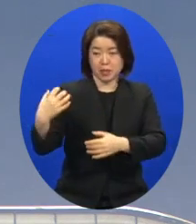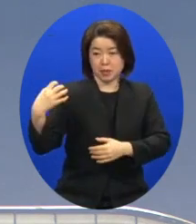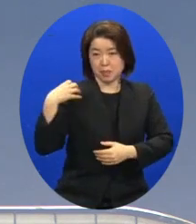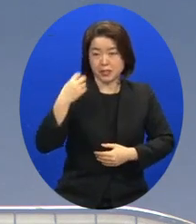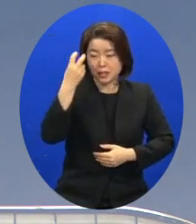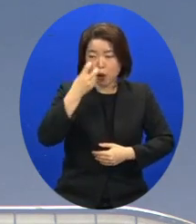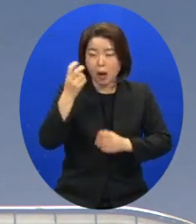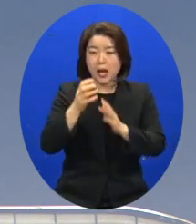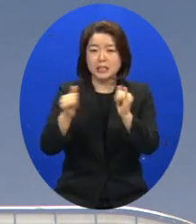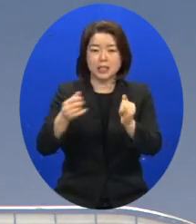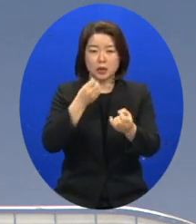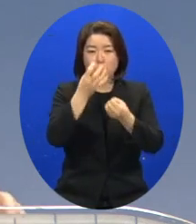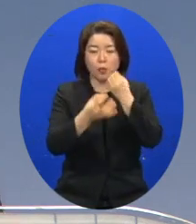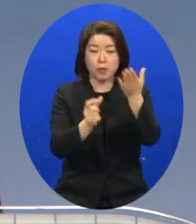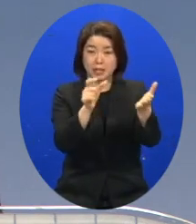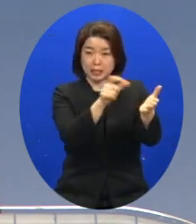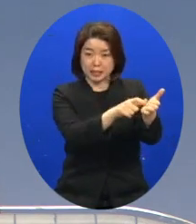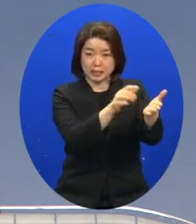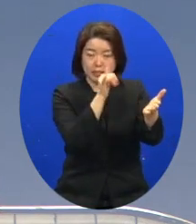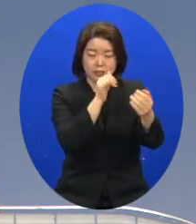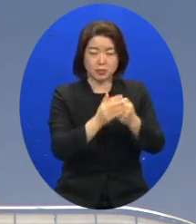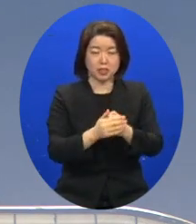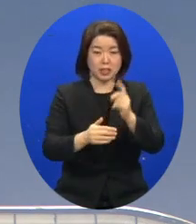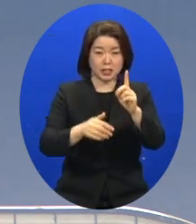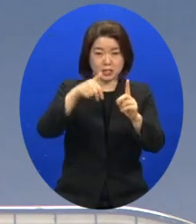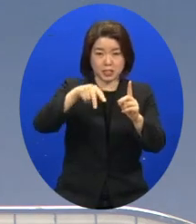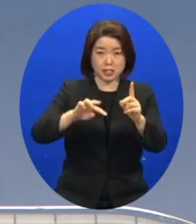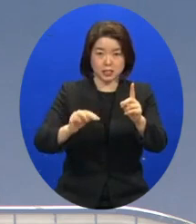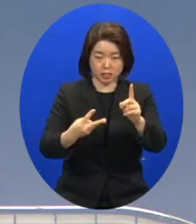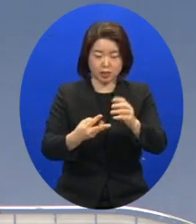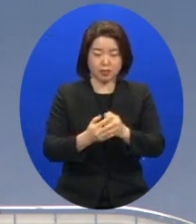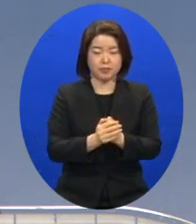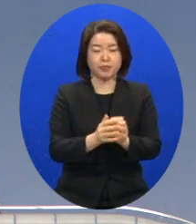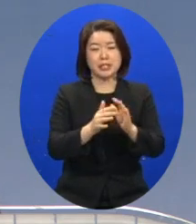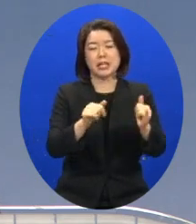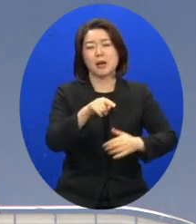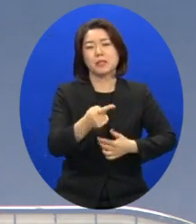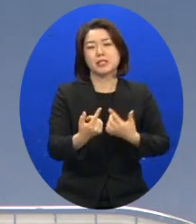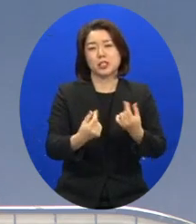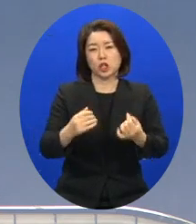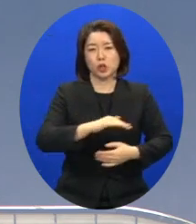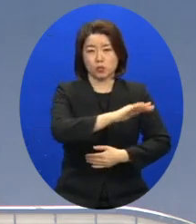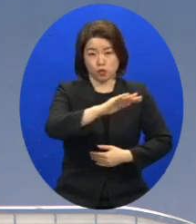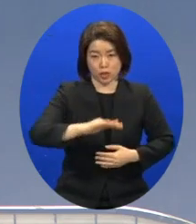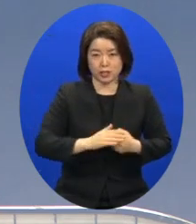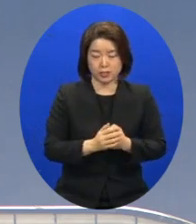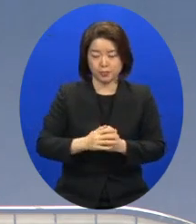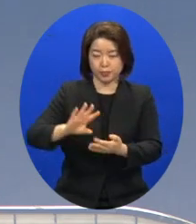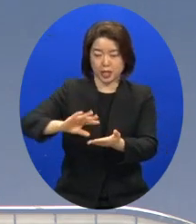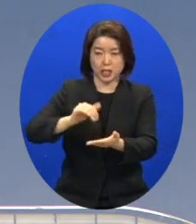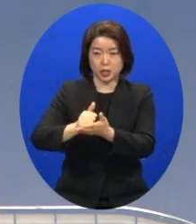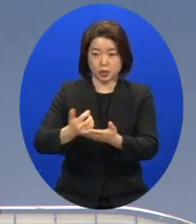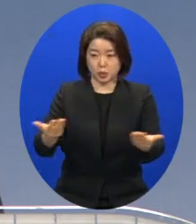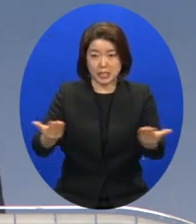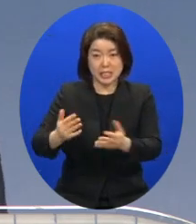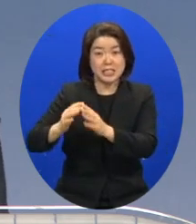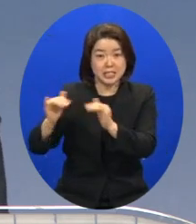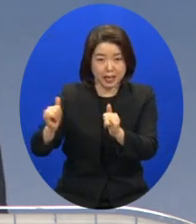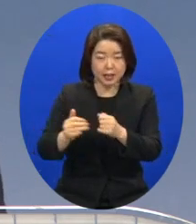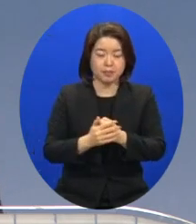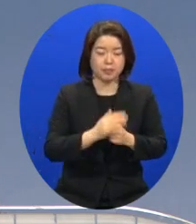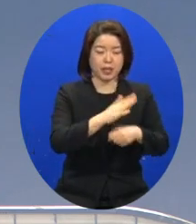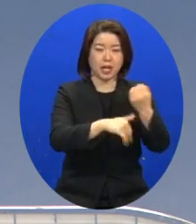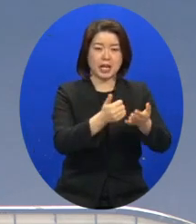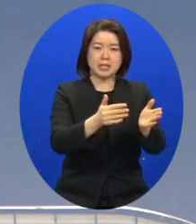라고 그렇게 고백했습니다 1절에 보면 사람은 이와 같이 우리를 그리스도 일꾼이 5 하나님의